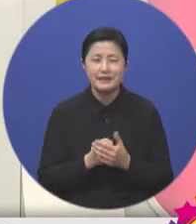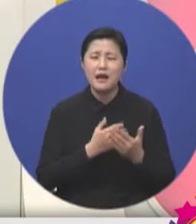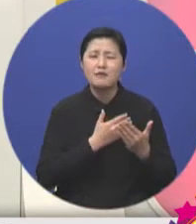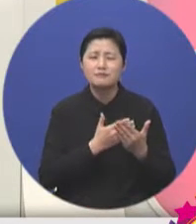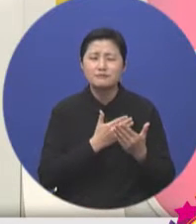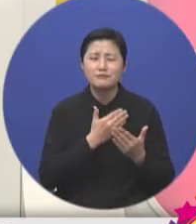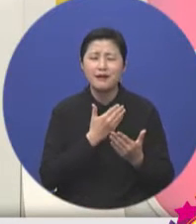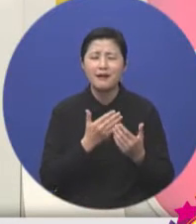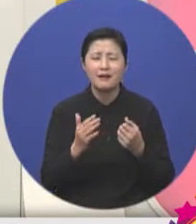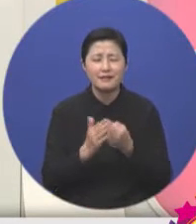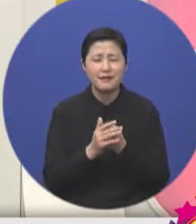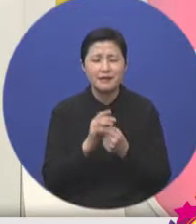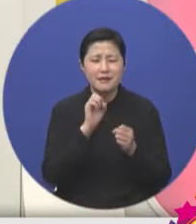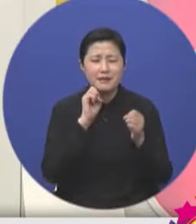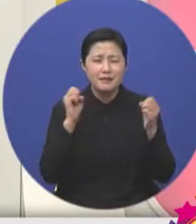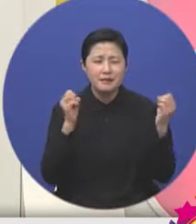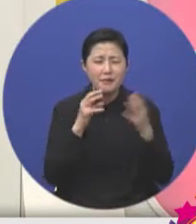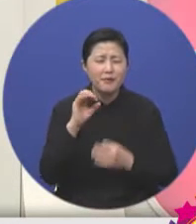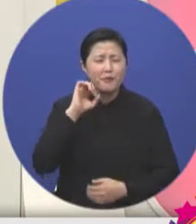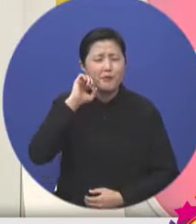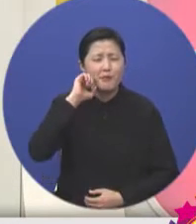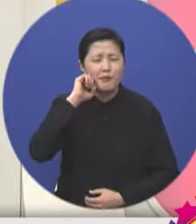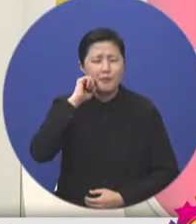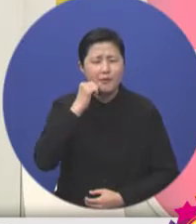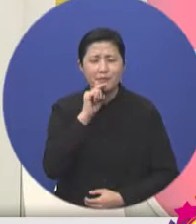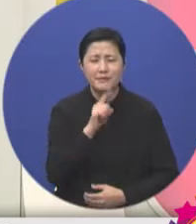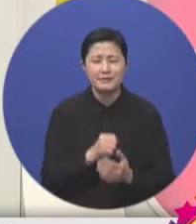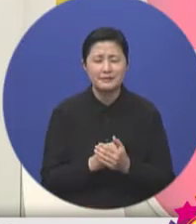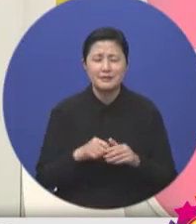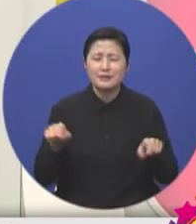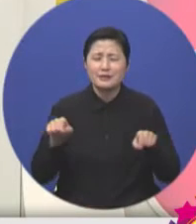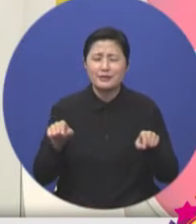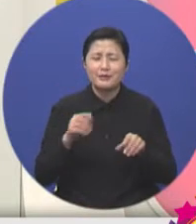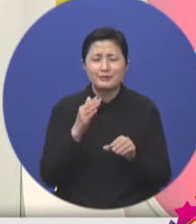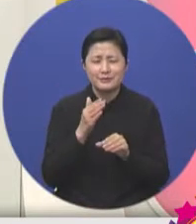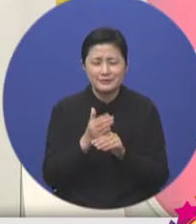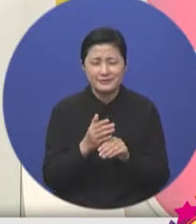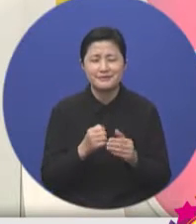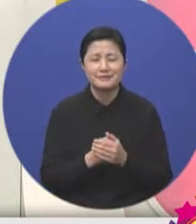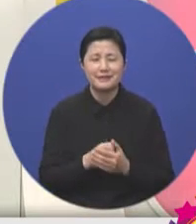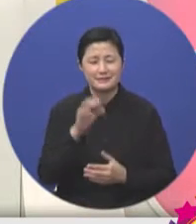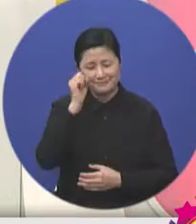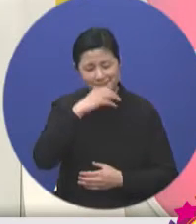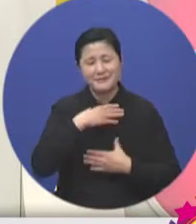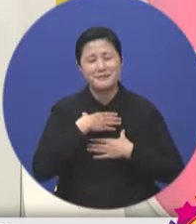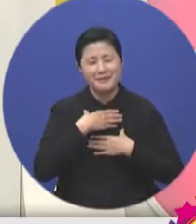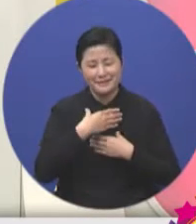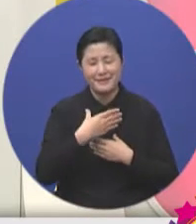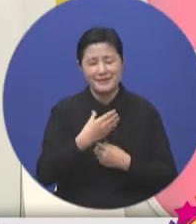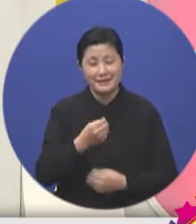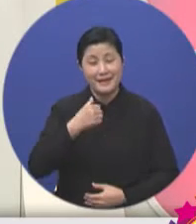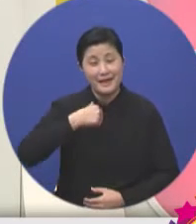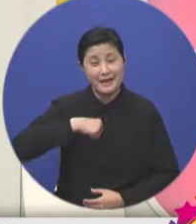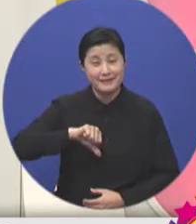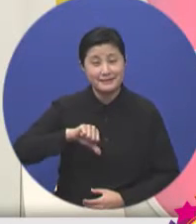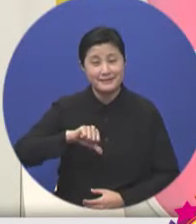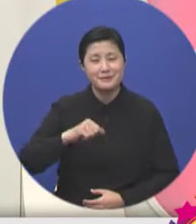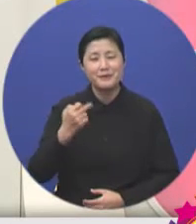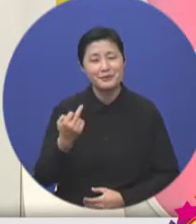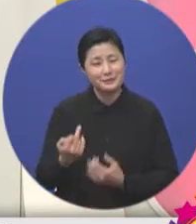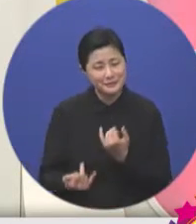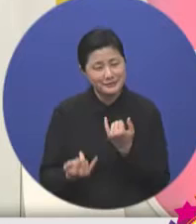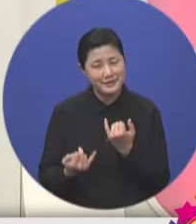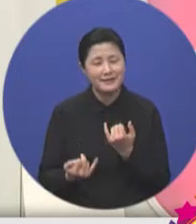불안해가지고 말을 잘 못하겠어요. 불안해요? 떨려서? 떨리고. 네. 그냥 네네. 편안하게 저 아들 또